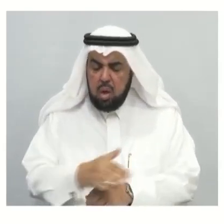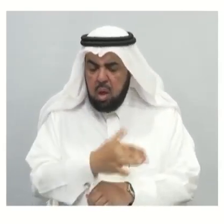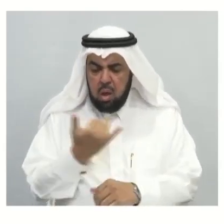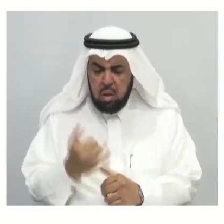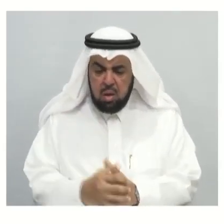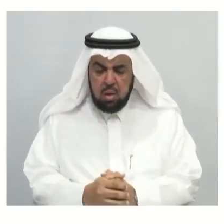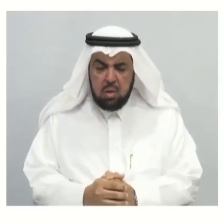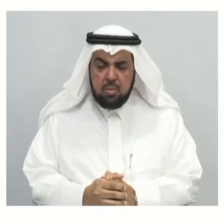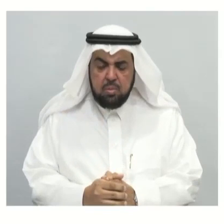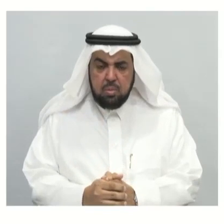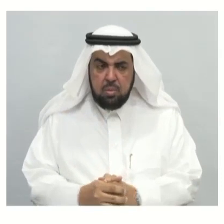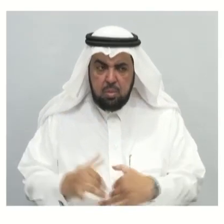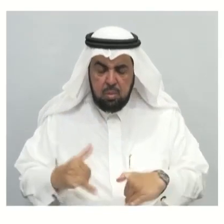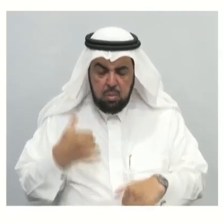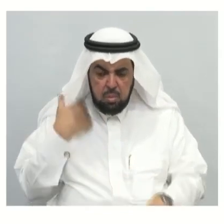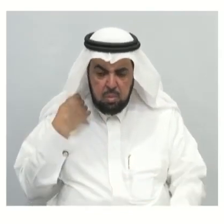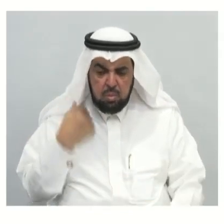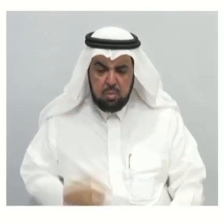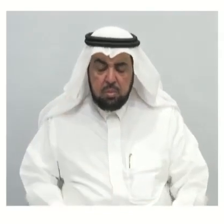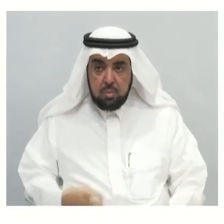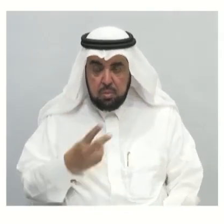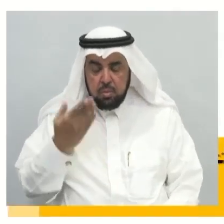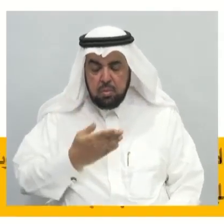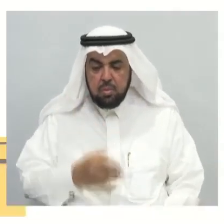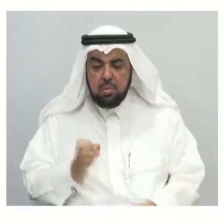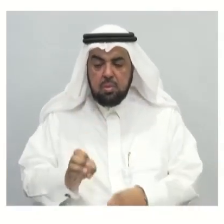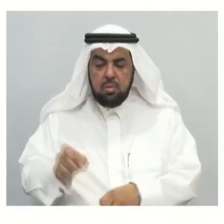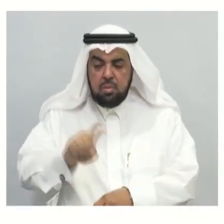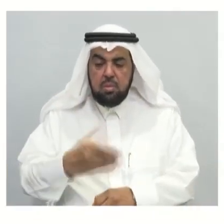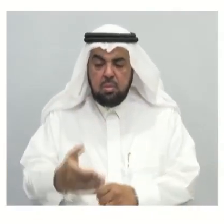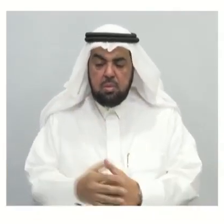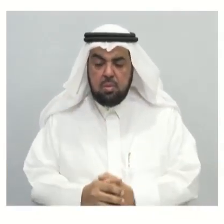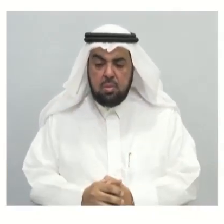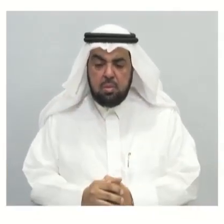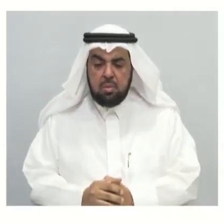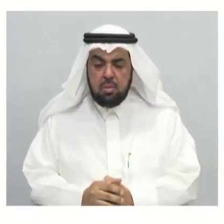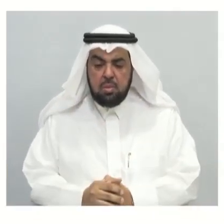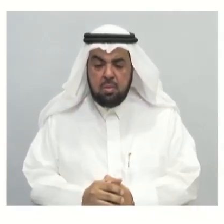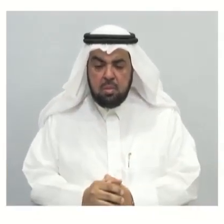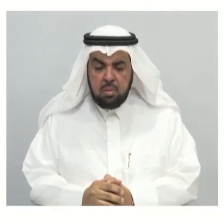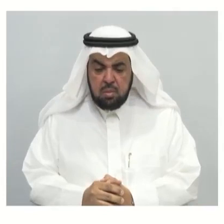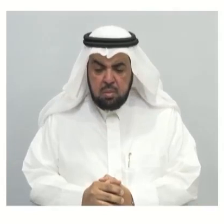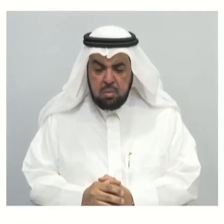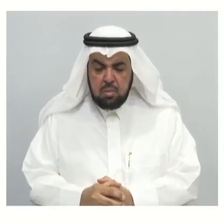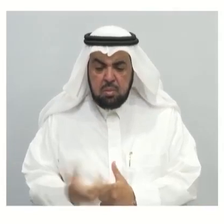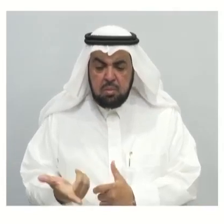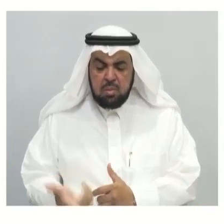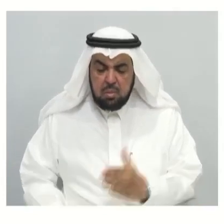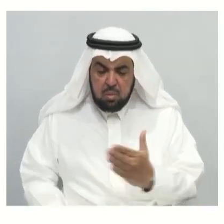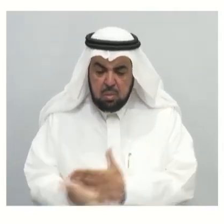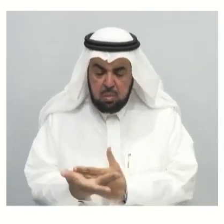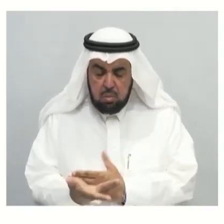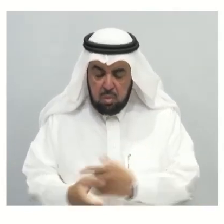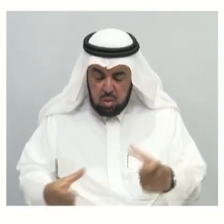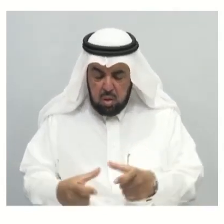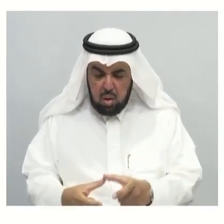العرب من خلال هذا النص الذي قراناه اجب على السؤال التالي ماذا نتج